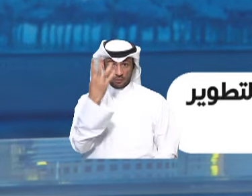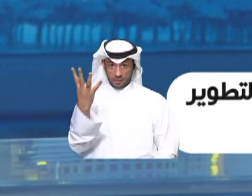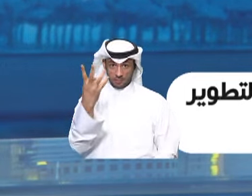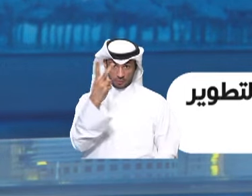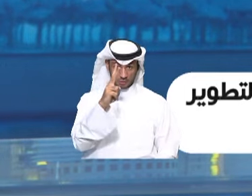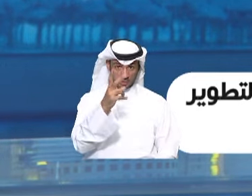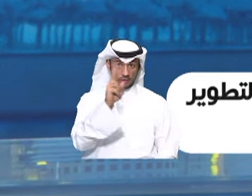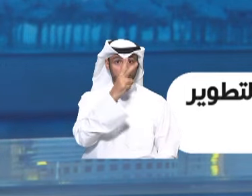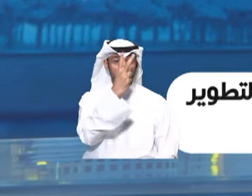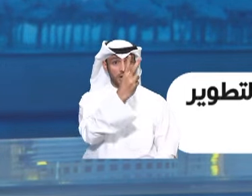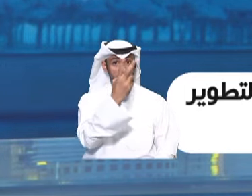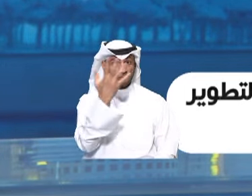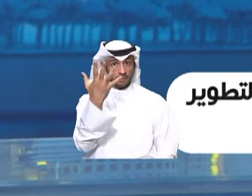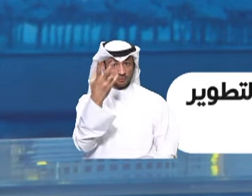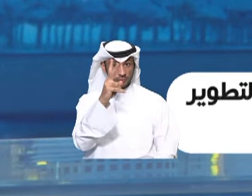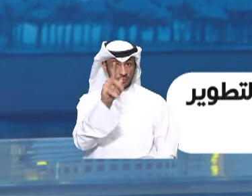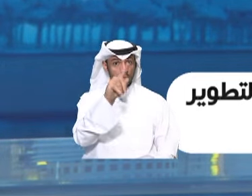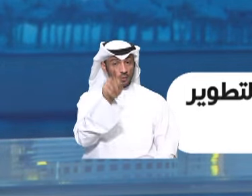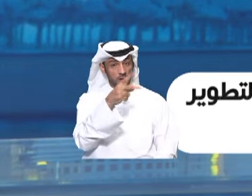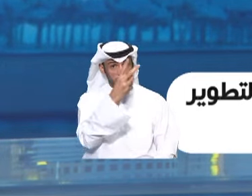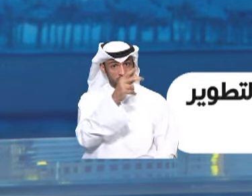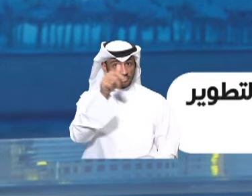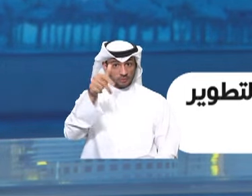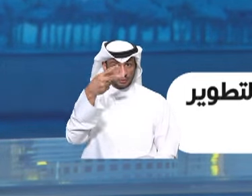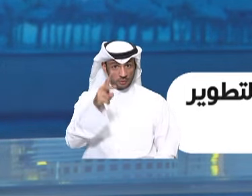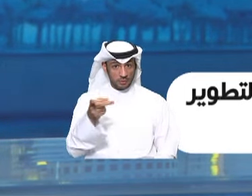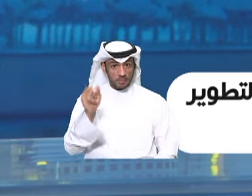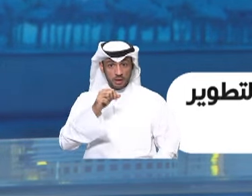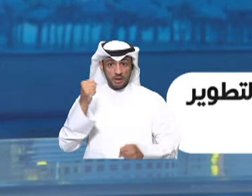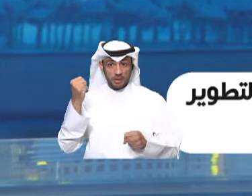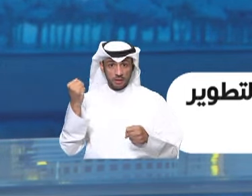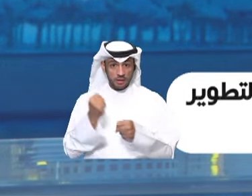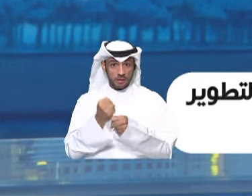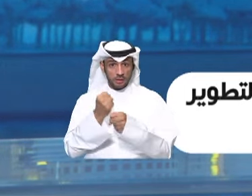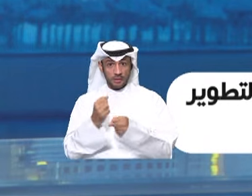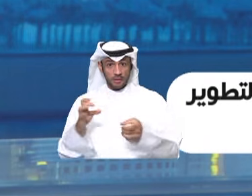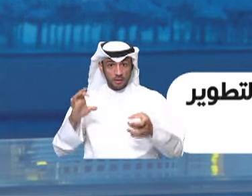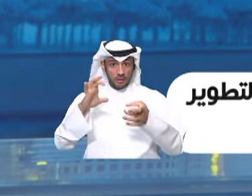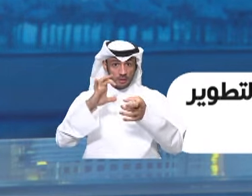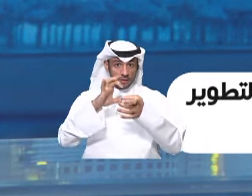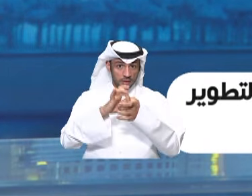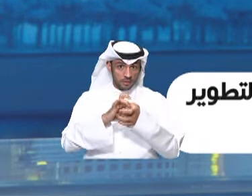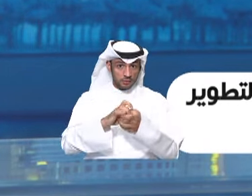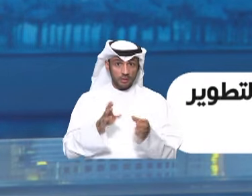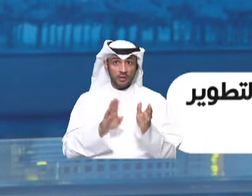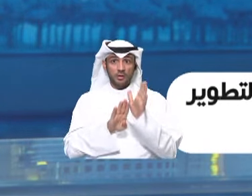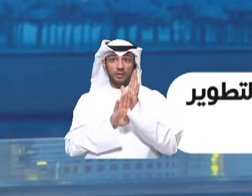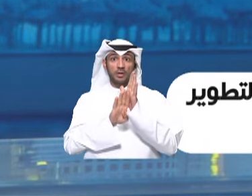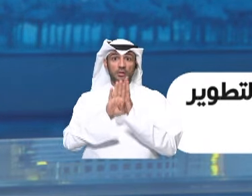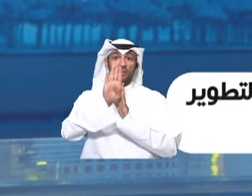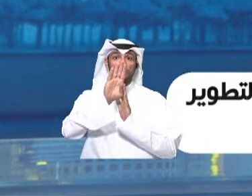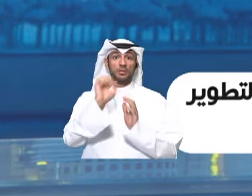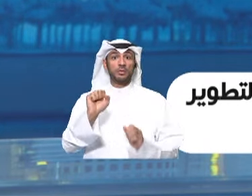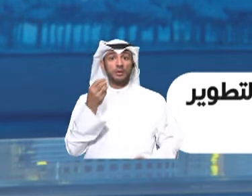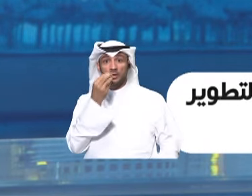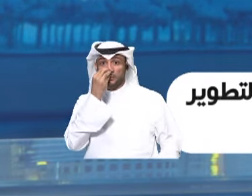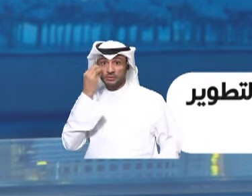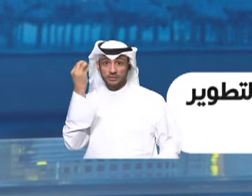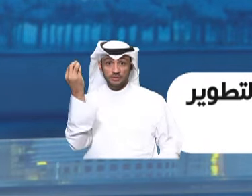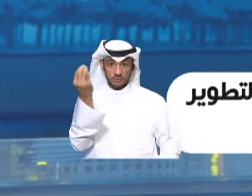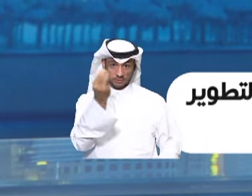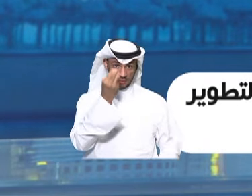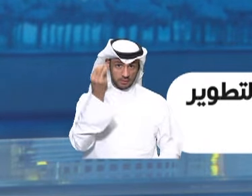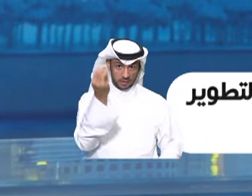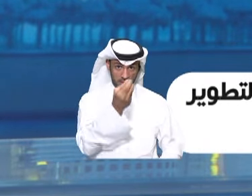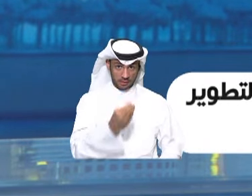2024 و2025 و2026 في إطار جهود الجانبين لتعزيز العلاقات الثنائية وتطوير قطاع السياحة بما